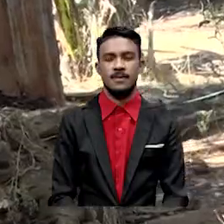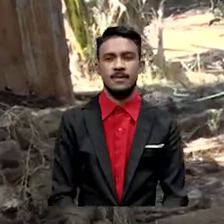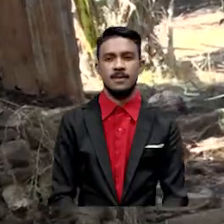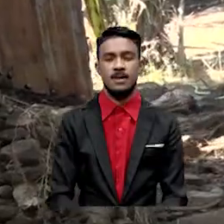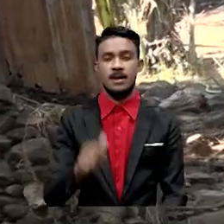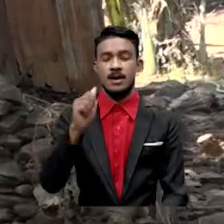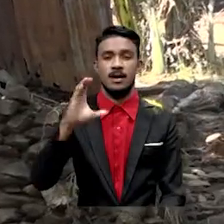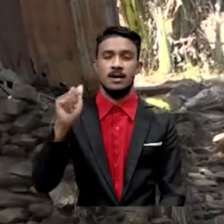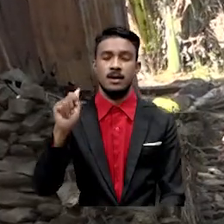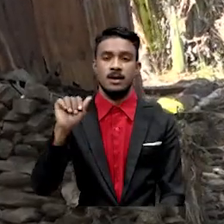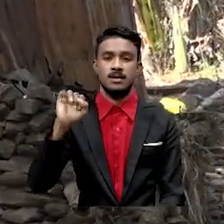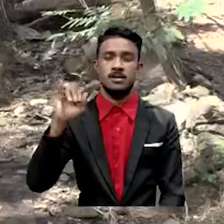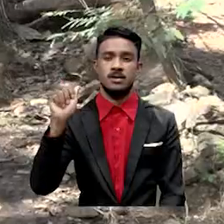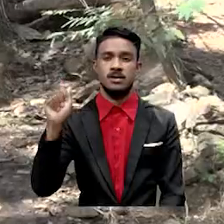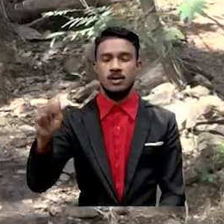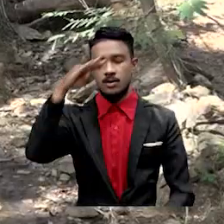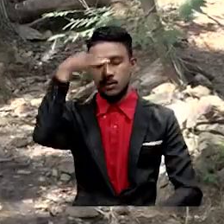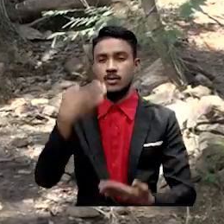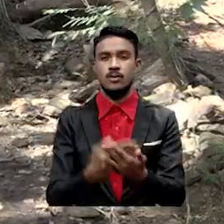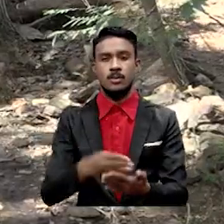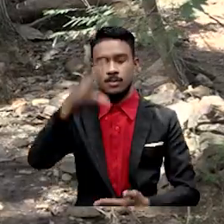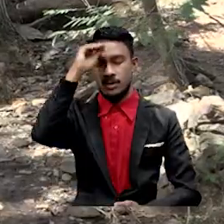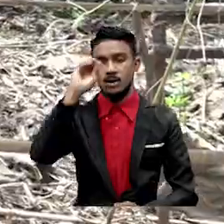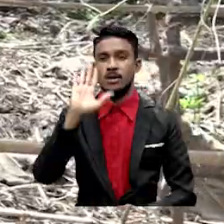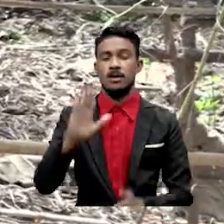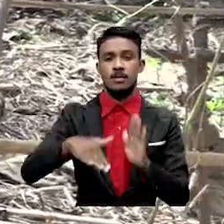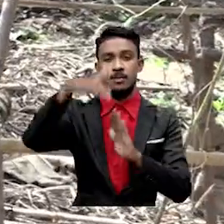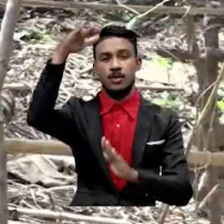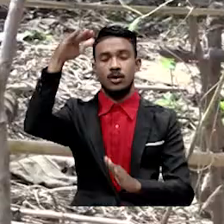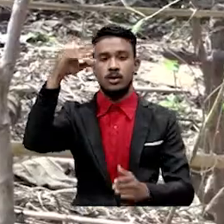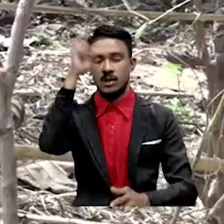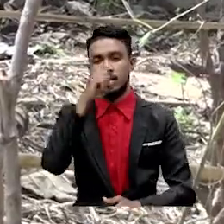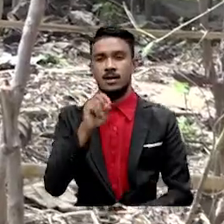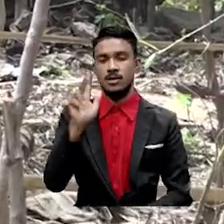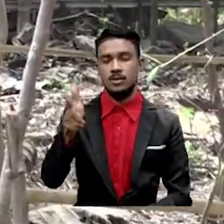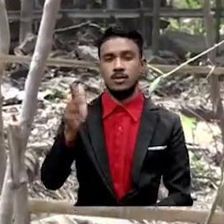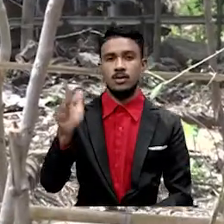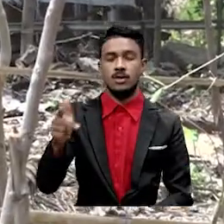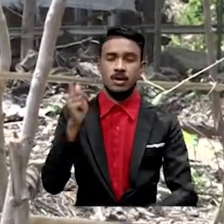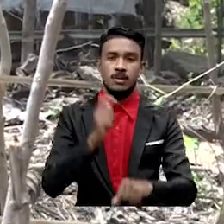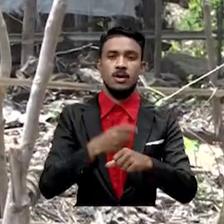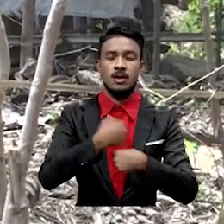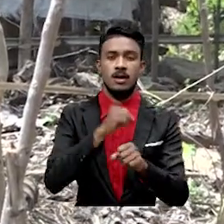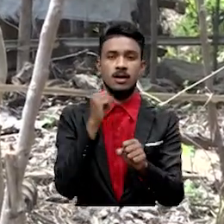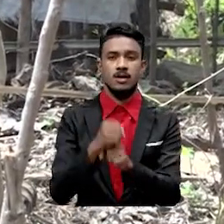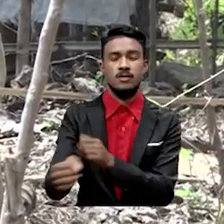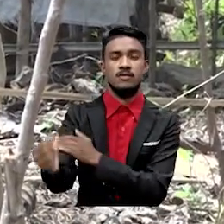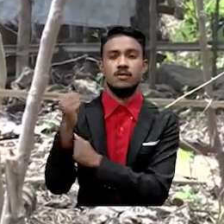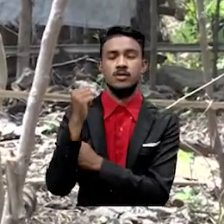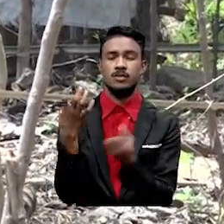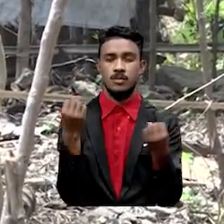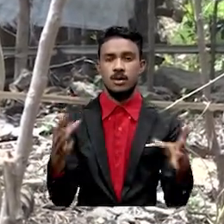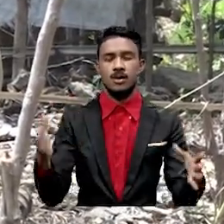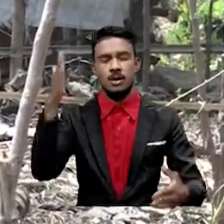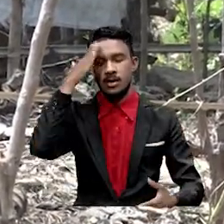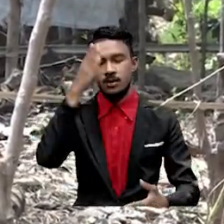Acacio da Silva nudar uang mane bot ho idade tolunulu racing hateteng durante ne halo esforso oi ho hanoin hakarak